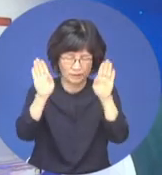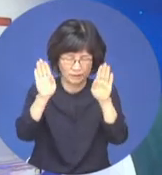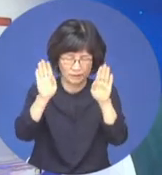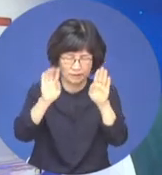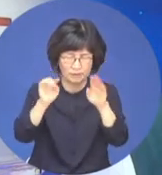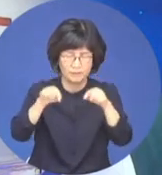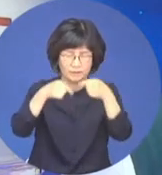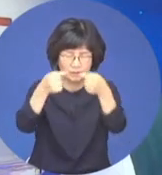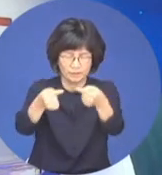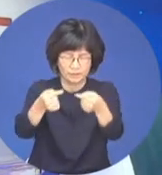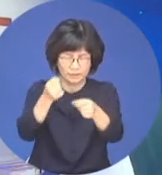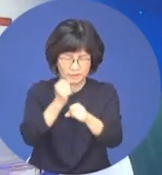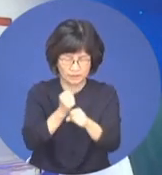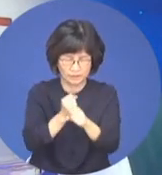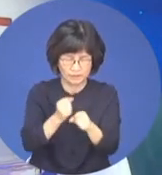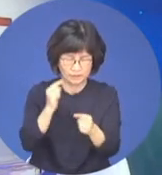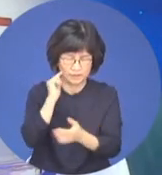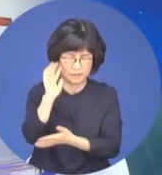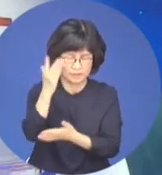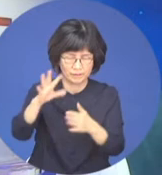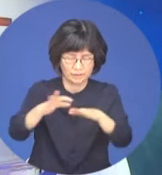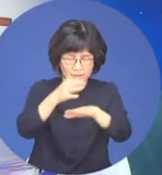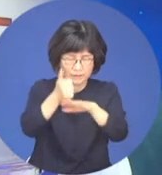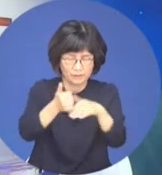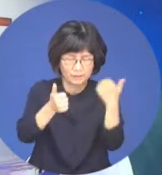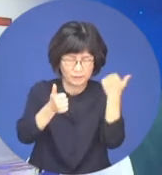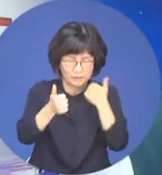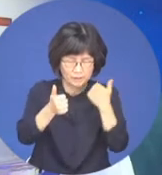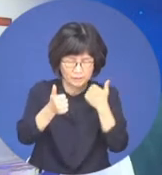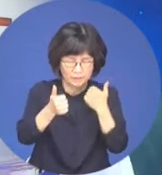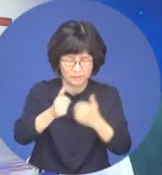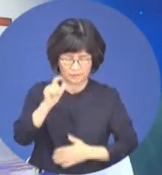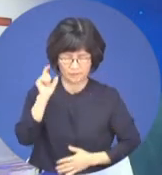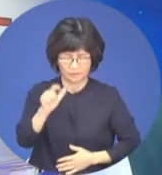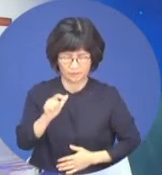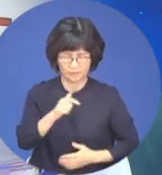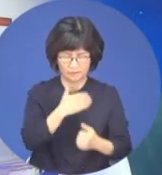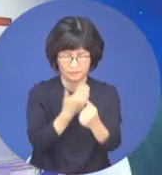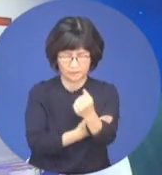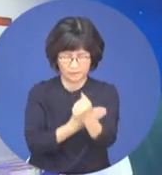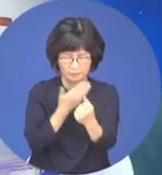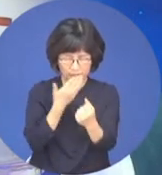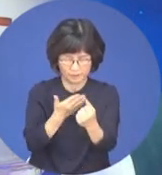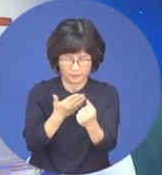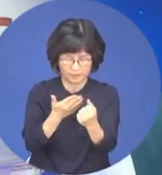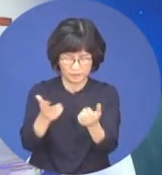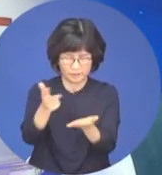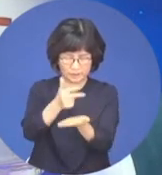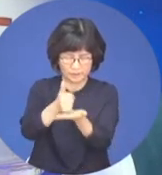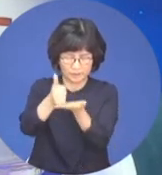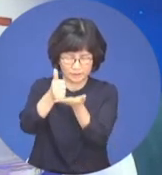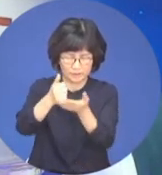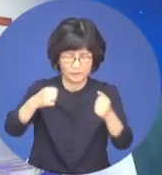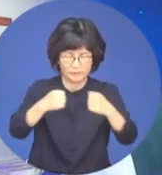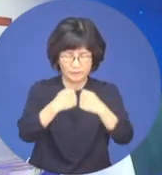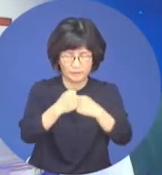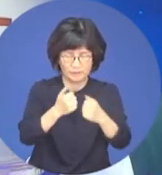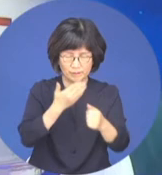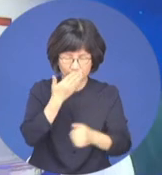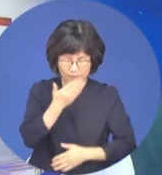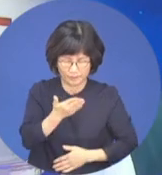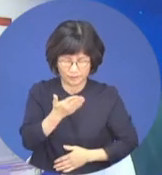들어가시리로다. 영광의 왕이 누구시냐? 강하고 능한 여호와시요 전쟁에 능한